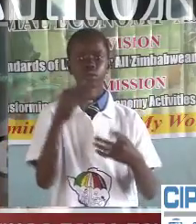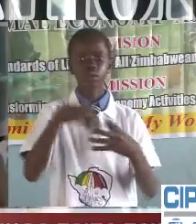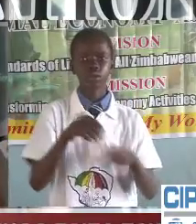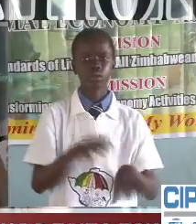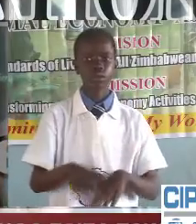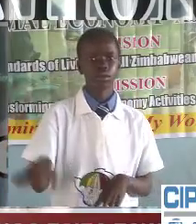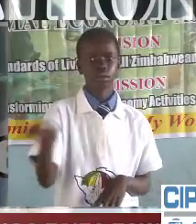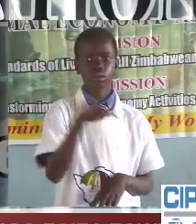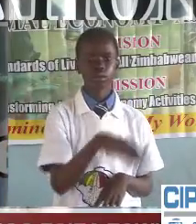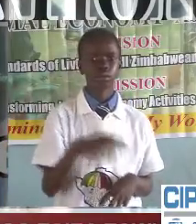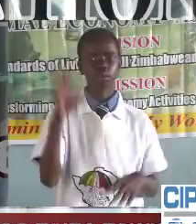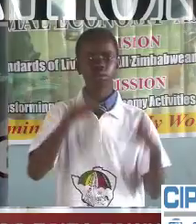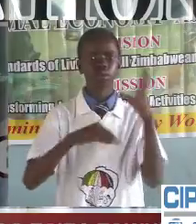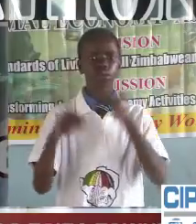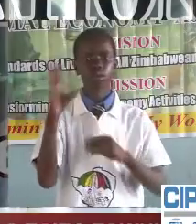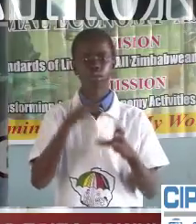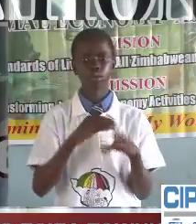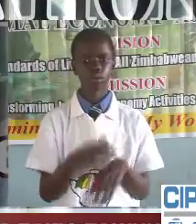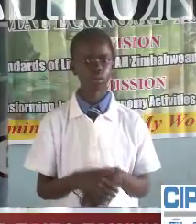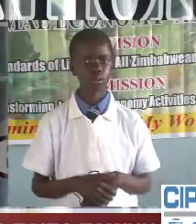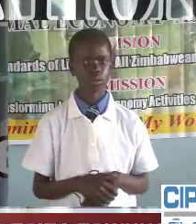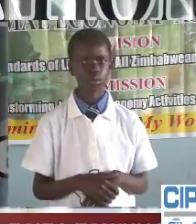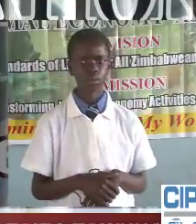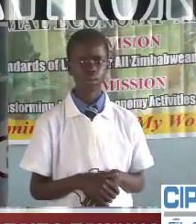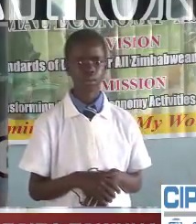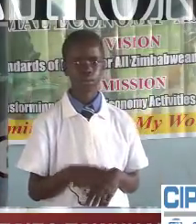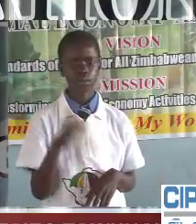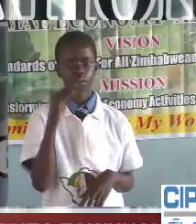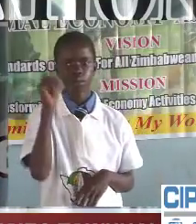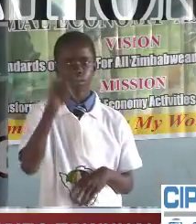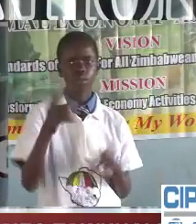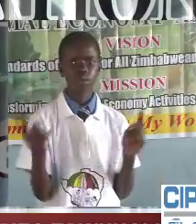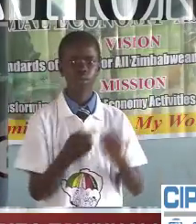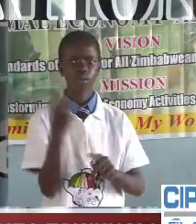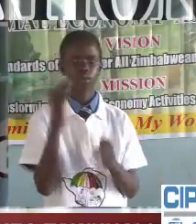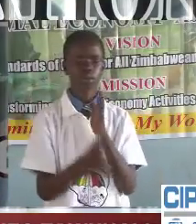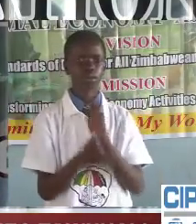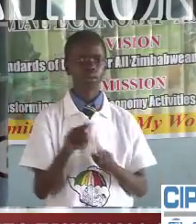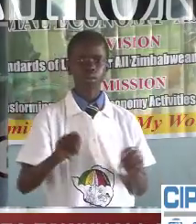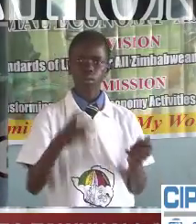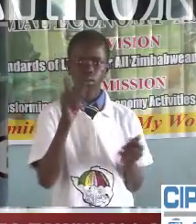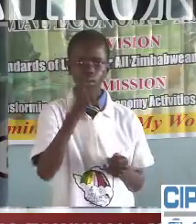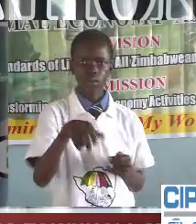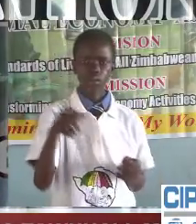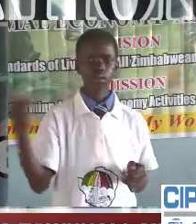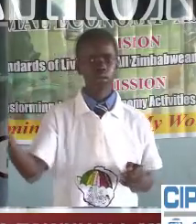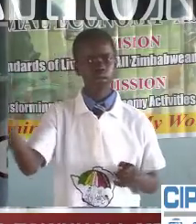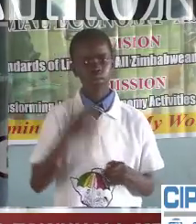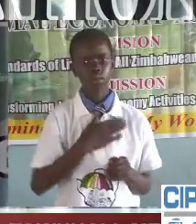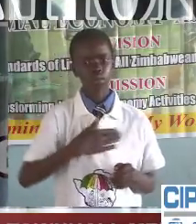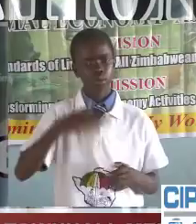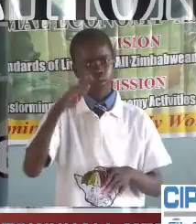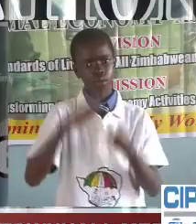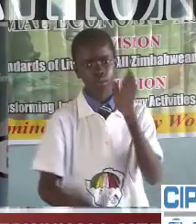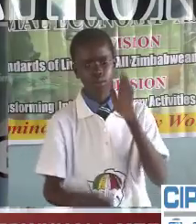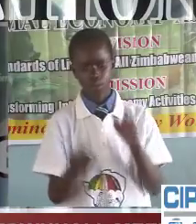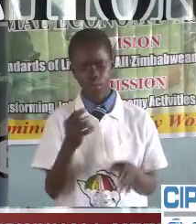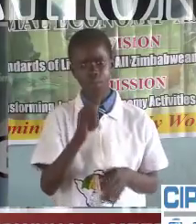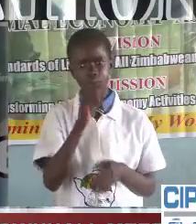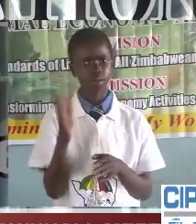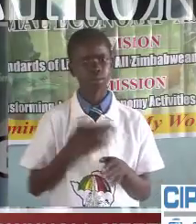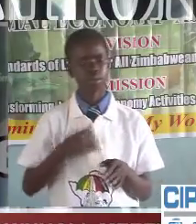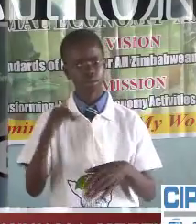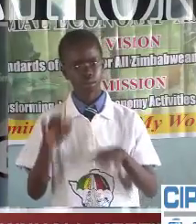ecouncil motaura zvichemo zvenyu kana muchiti haiwa haikwiri kana muchiti ngaitodzika ndo madhibheti anenge achiitwa ipapo